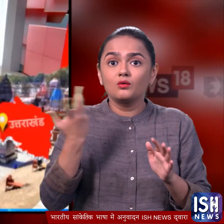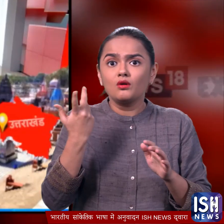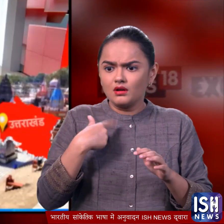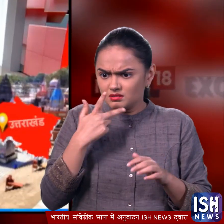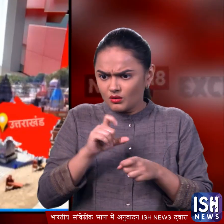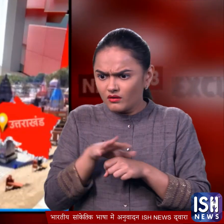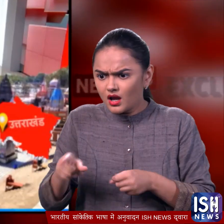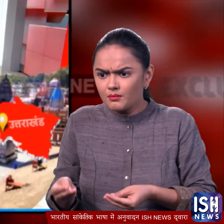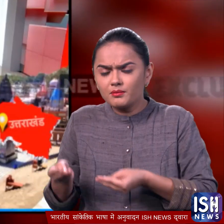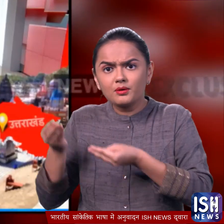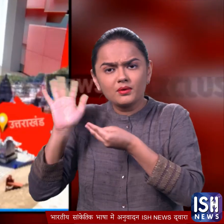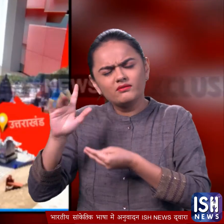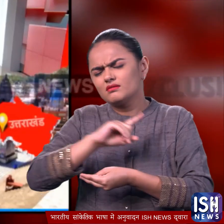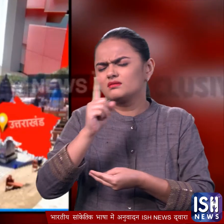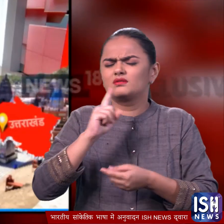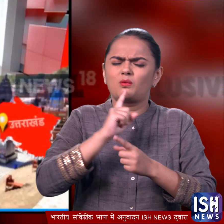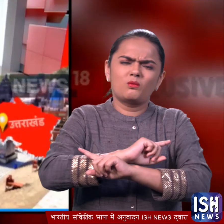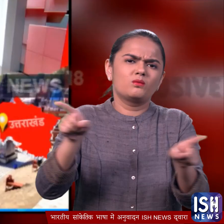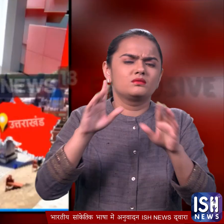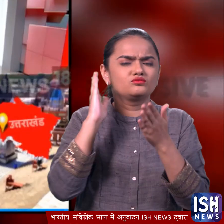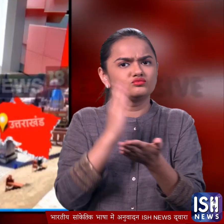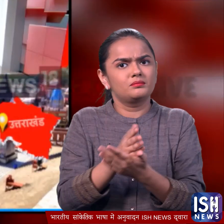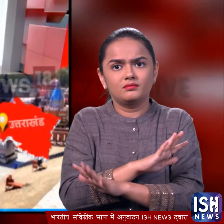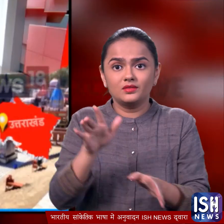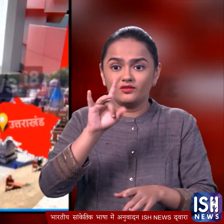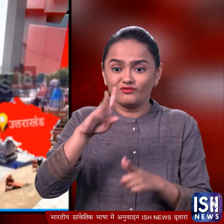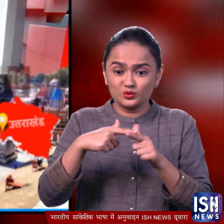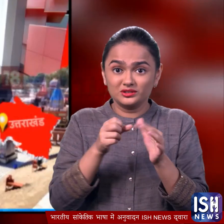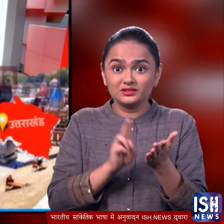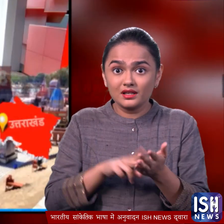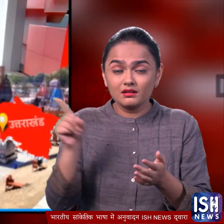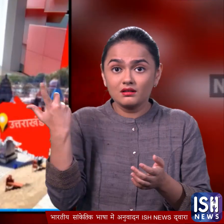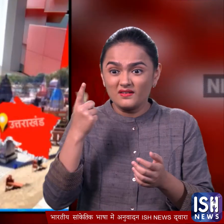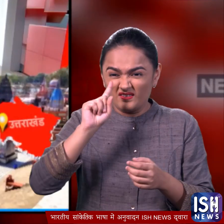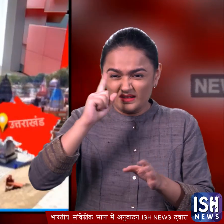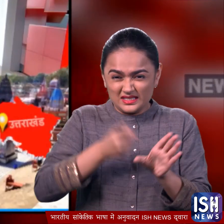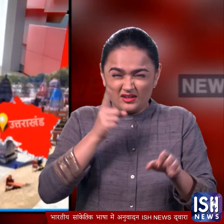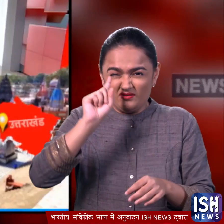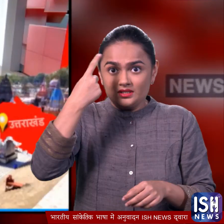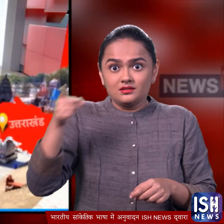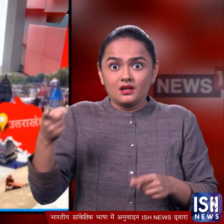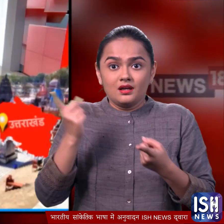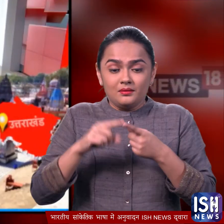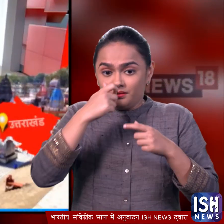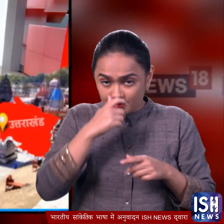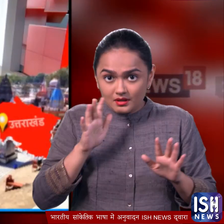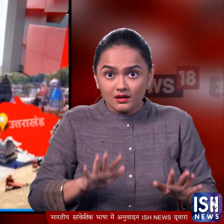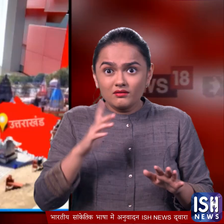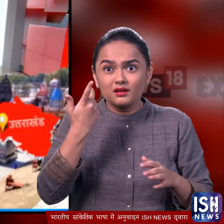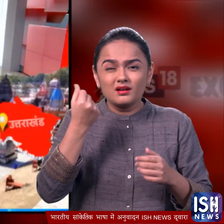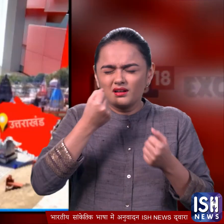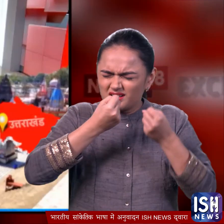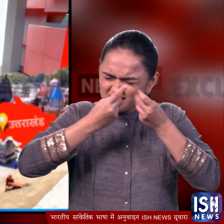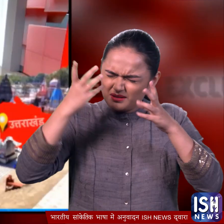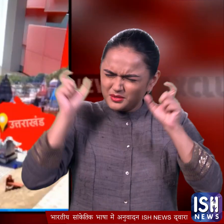बताया गया कि कोरोना के बढ़ते खतरे की वजह से यह फैसला लिया गया। 14 जनवरी को साल का पहला बड़ा स्नान है और देश के कई हिस्सों से हरिद्वार